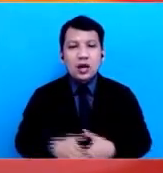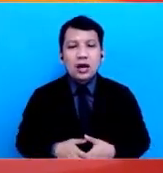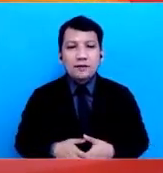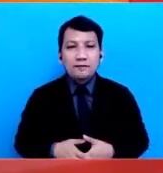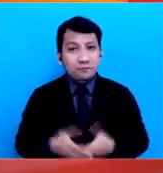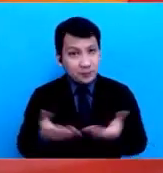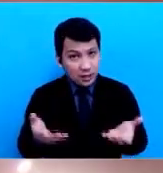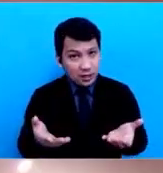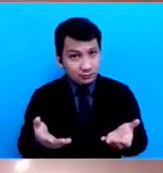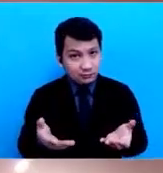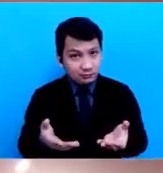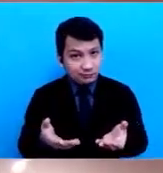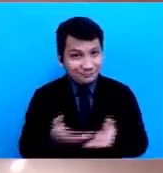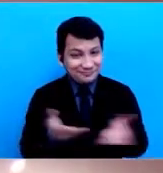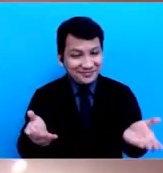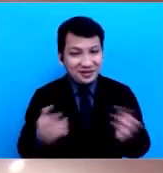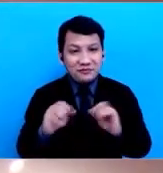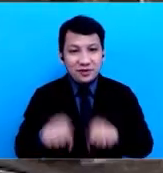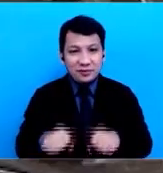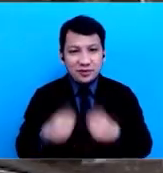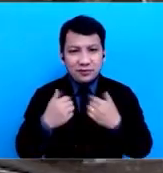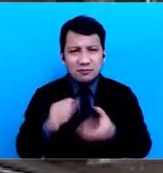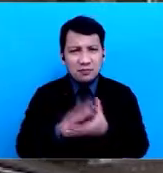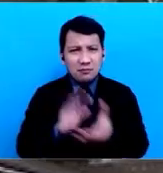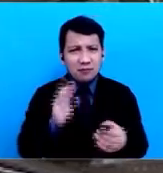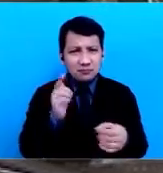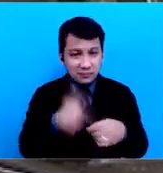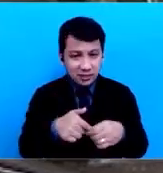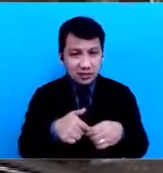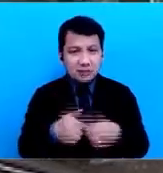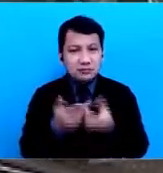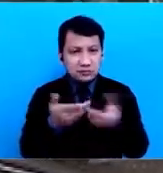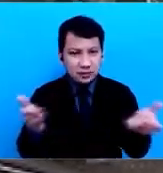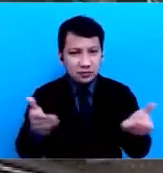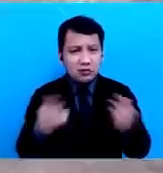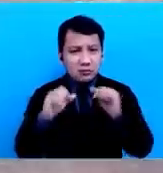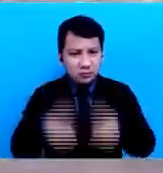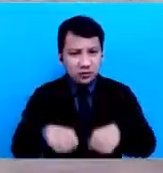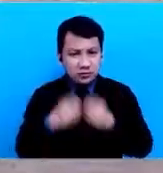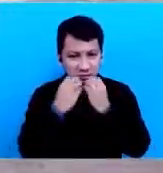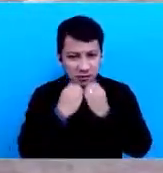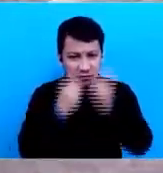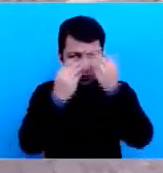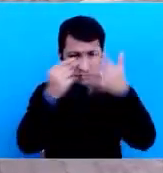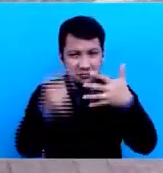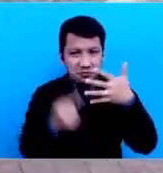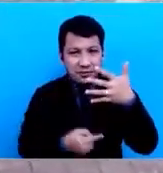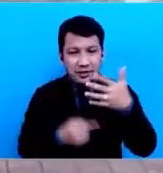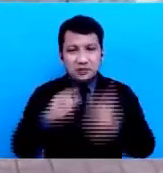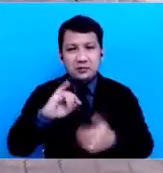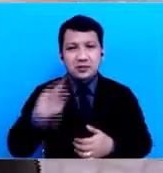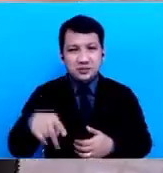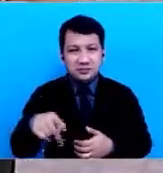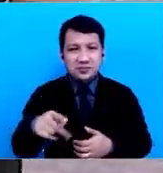mga kapatid, habang sobrang mahal pa rin ang gasolina, pwede munang sundin ang mga tipid tips na